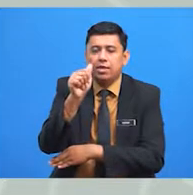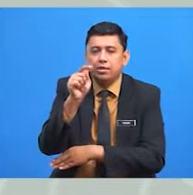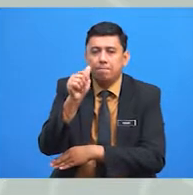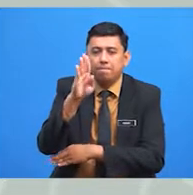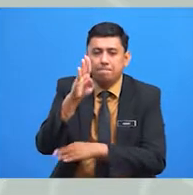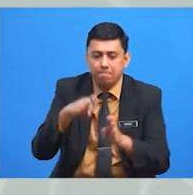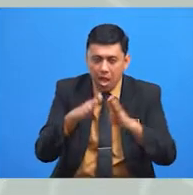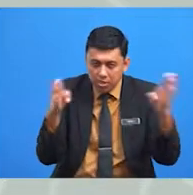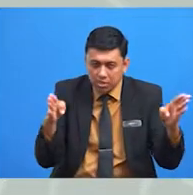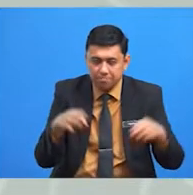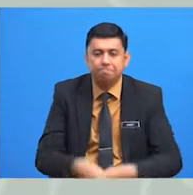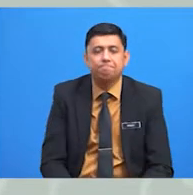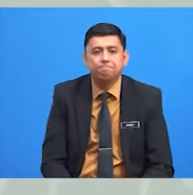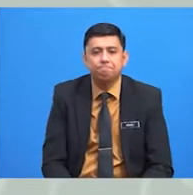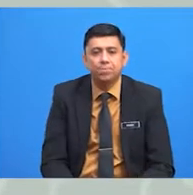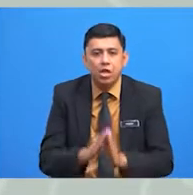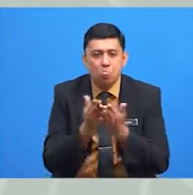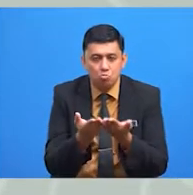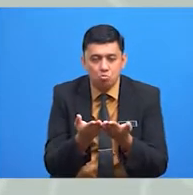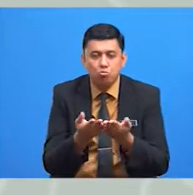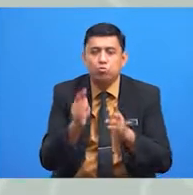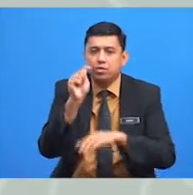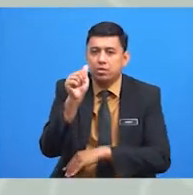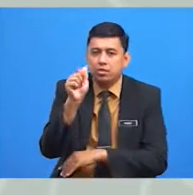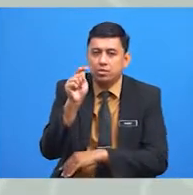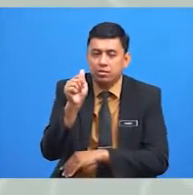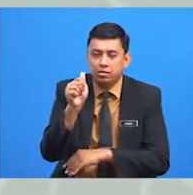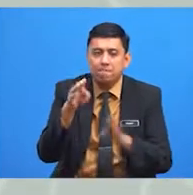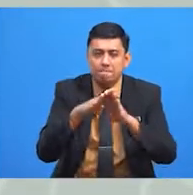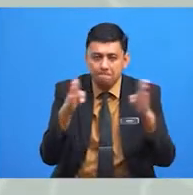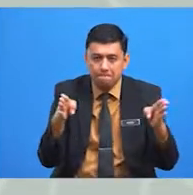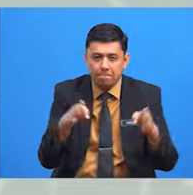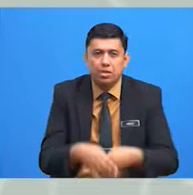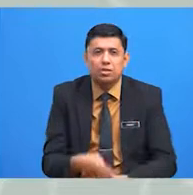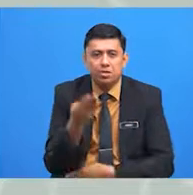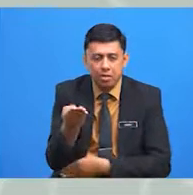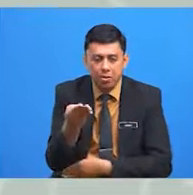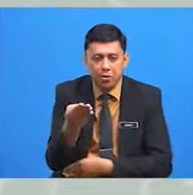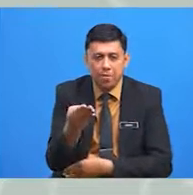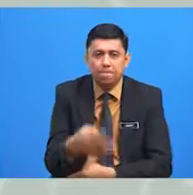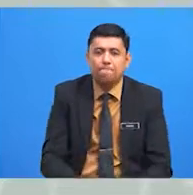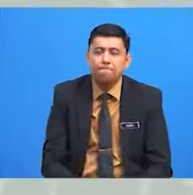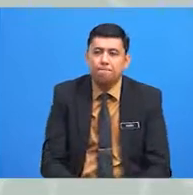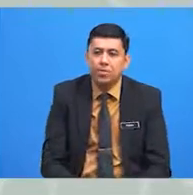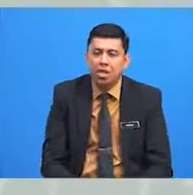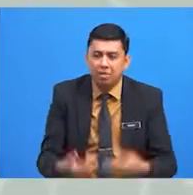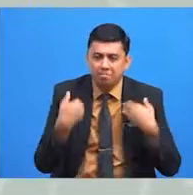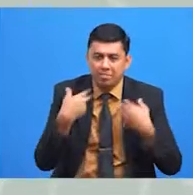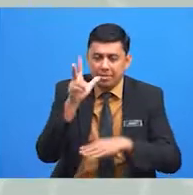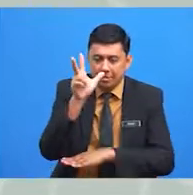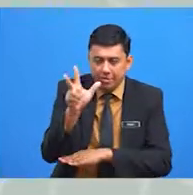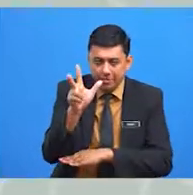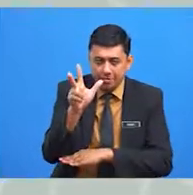bahasa. Buku tata bahasa beliau, Pelita Bahasa, dihasilkan dalam tiga